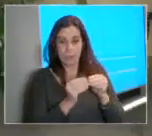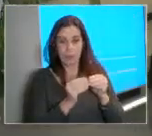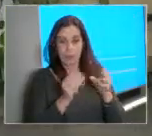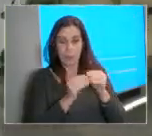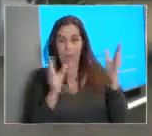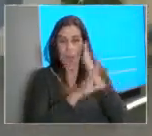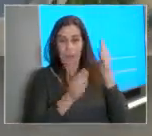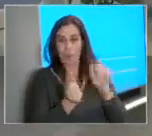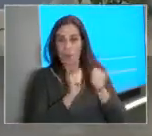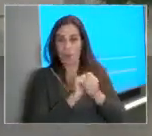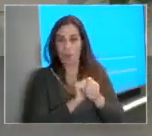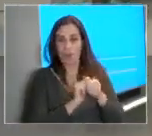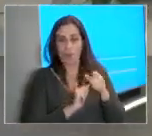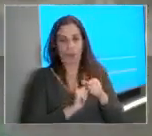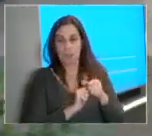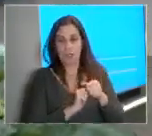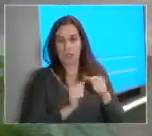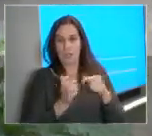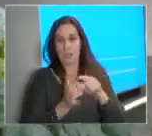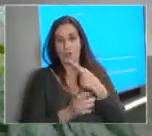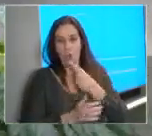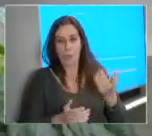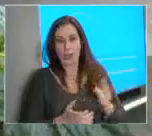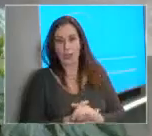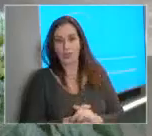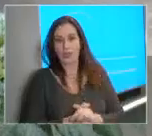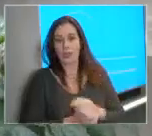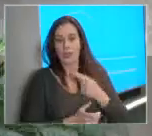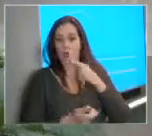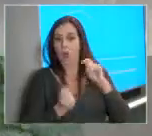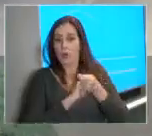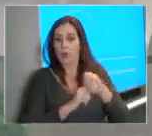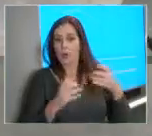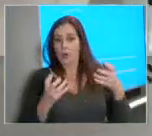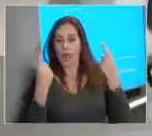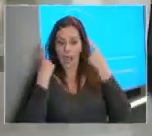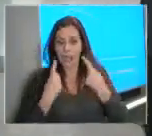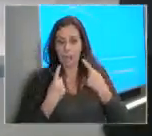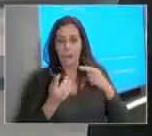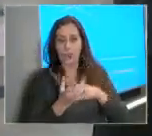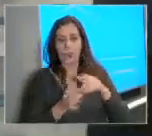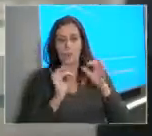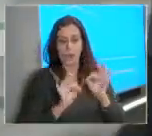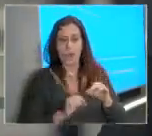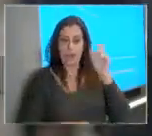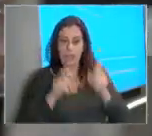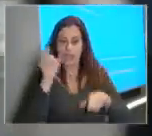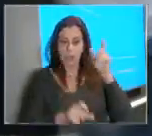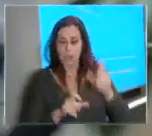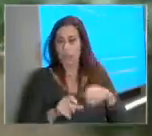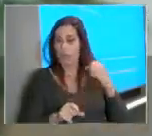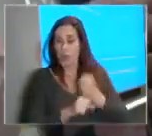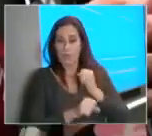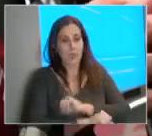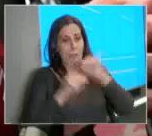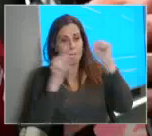עם מחבלים או עם דברים כאלה לטעמם של מי שאומר את זה. זאת אומרת שהופכים את הציבור החרדי לציבור שבעצם עושה